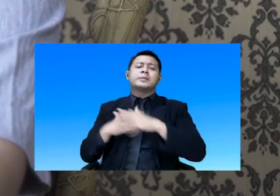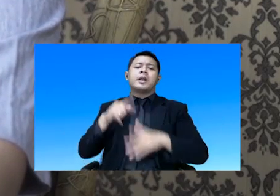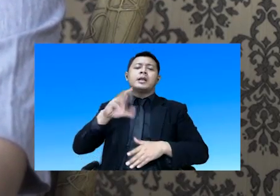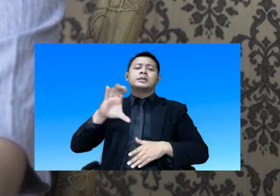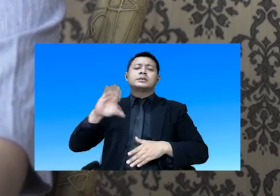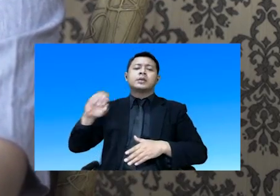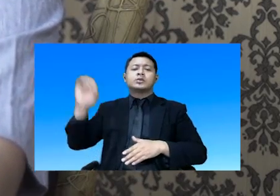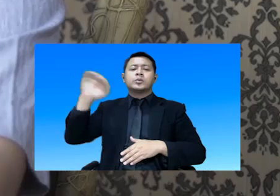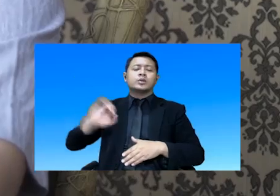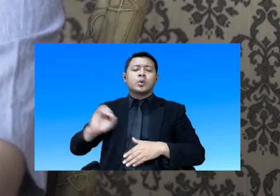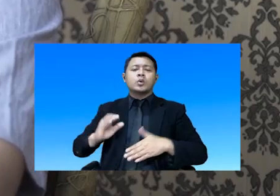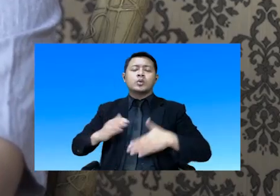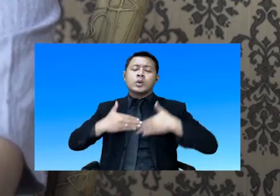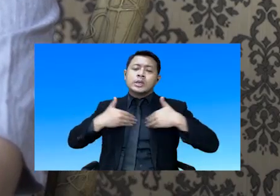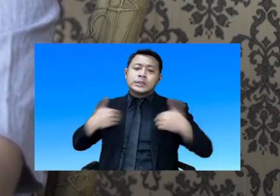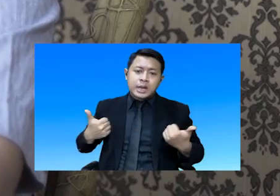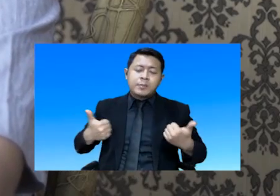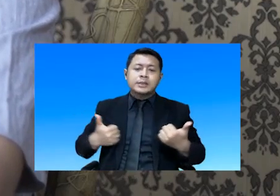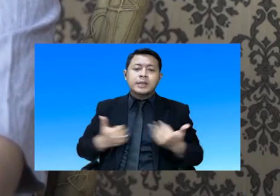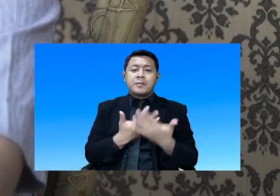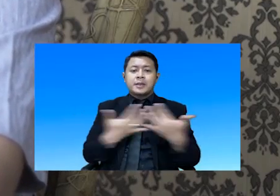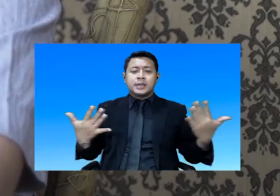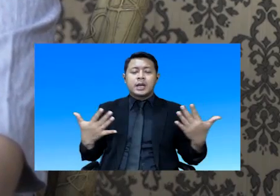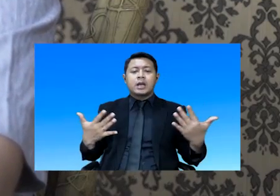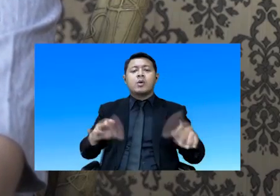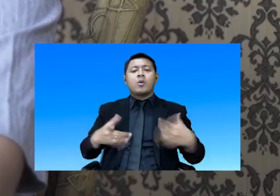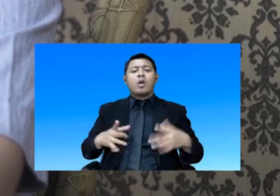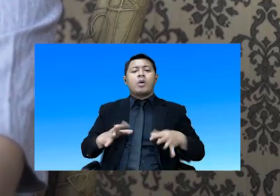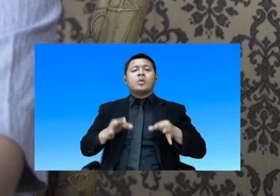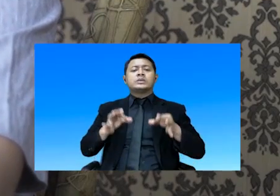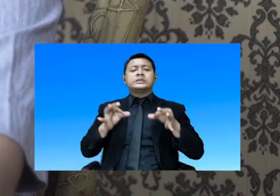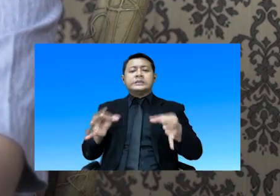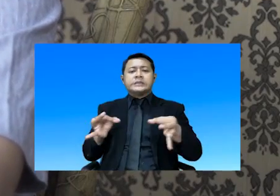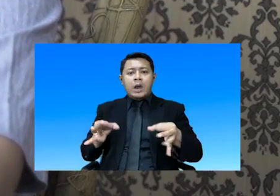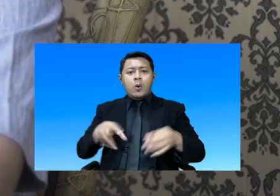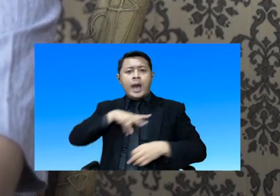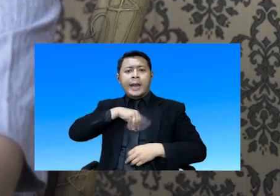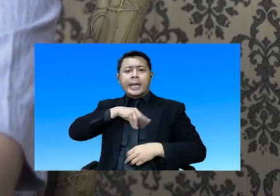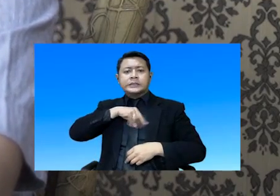kesehatan dan keselamatan masyarakat, meskipun nyawa mereka juga dipertaruhkan.